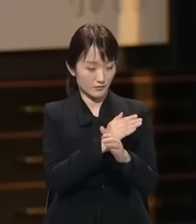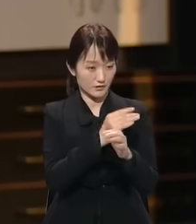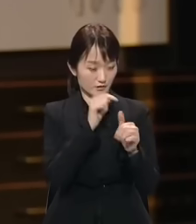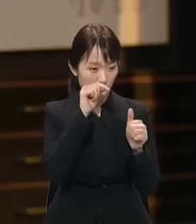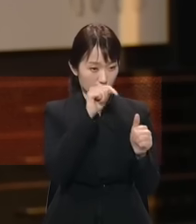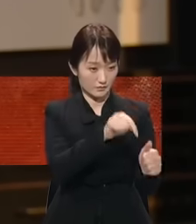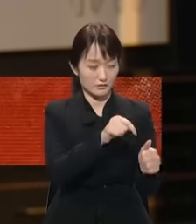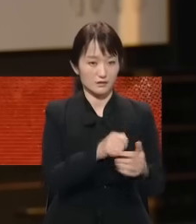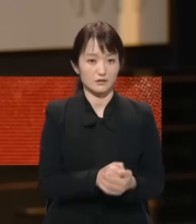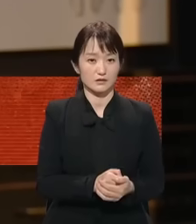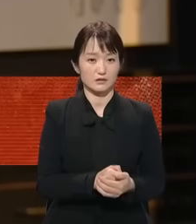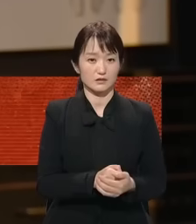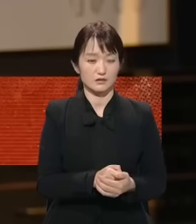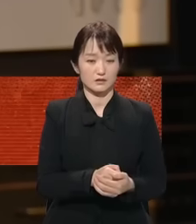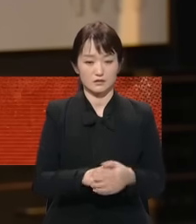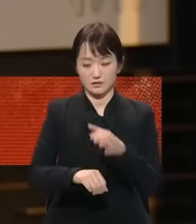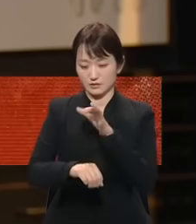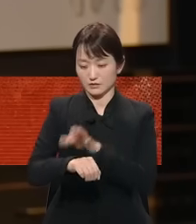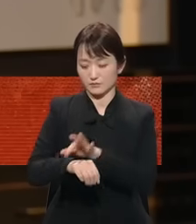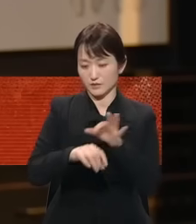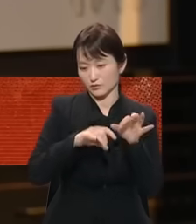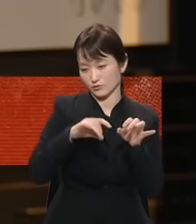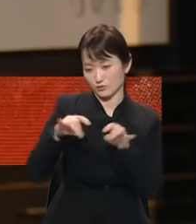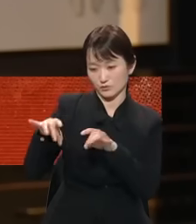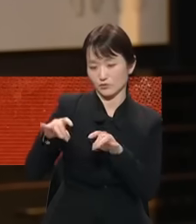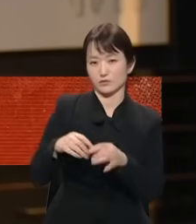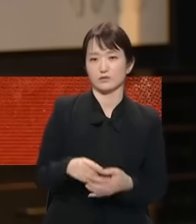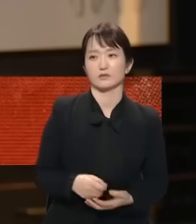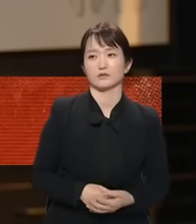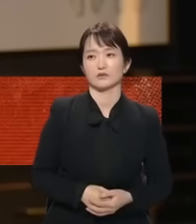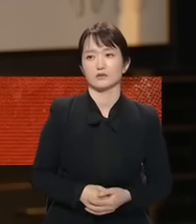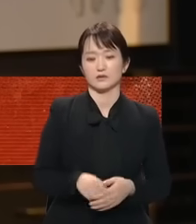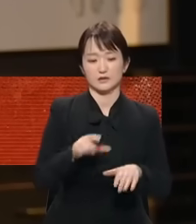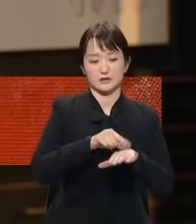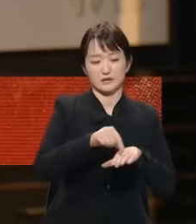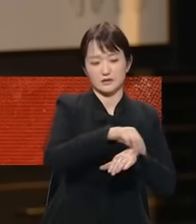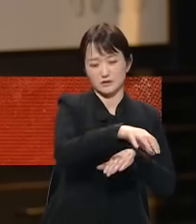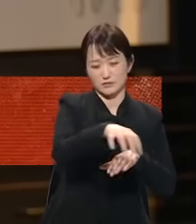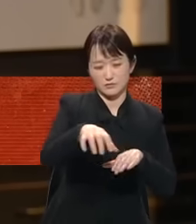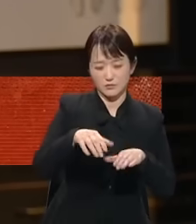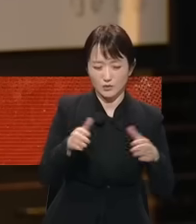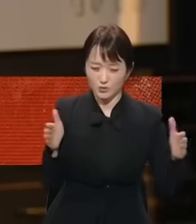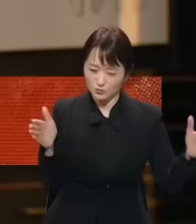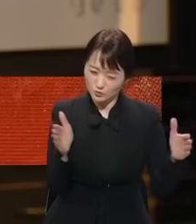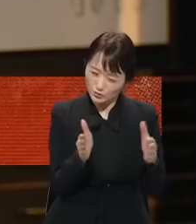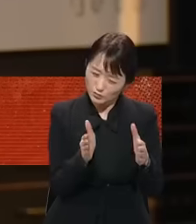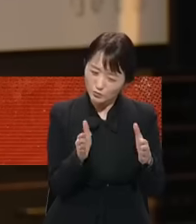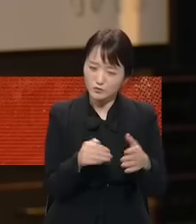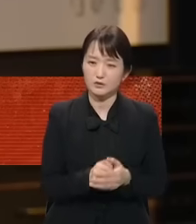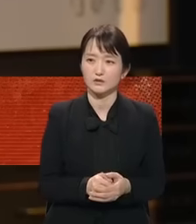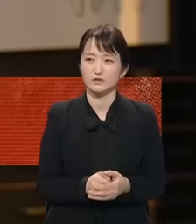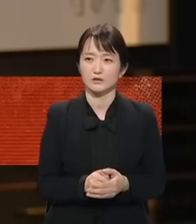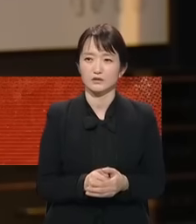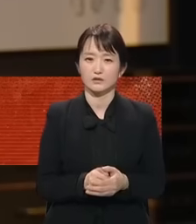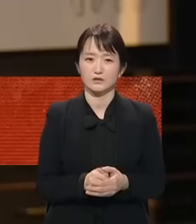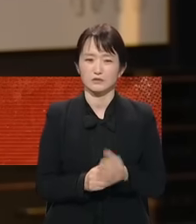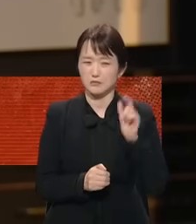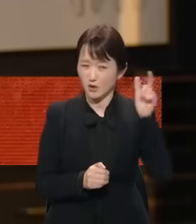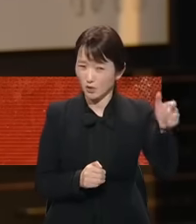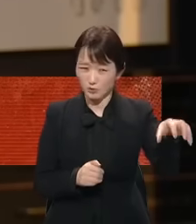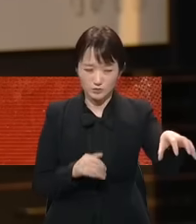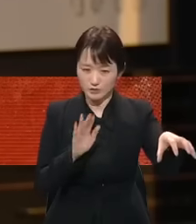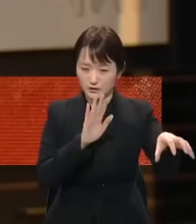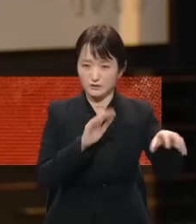스마트워치 지급하는 동시에 저기 지방으로서 이제 지역이 작아 보여요. 그런 곳에서는 이렇게 많이 떨어져 있지 않기 때문에,